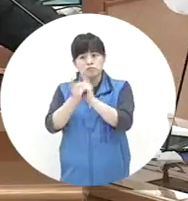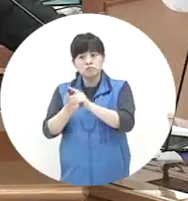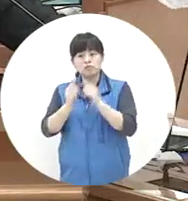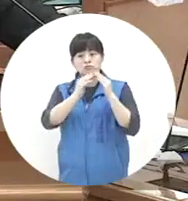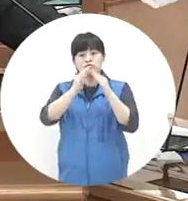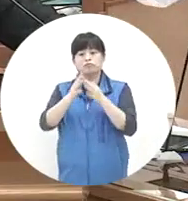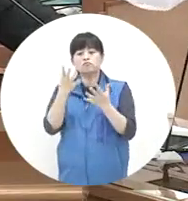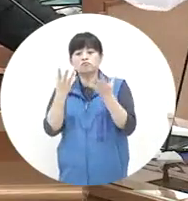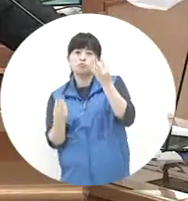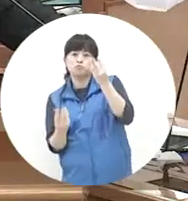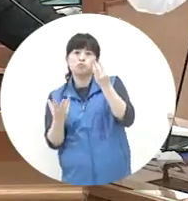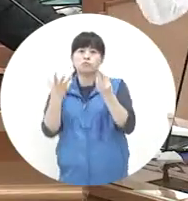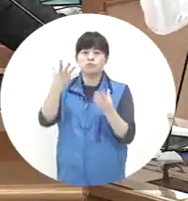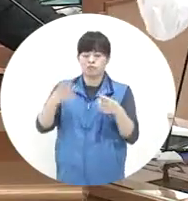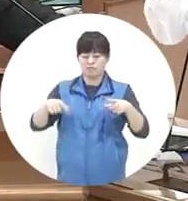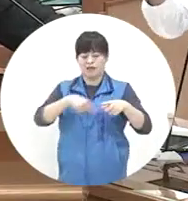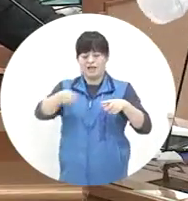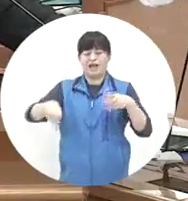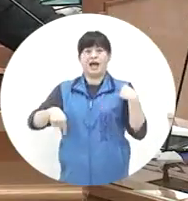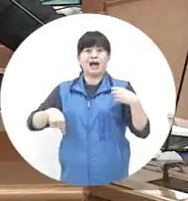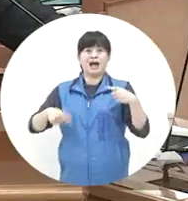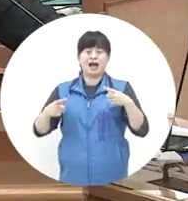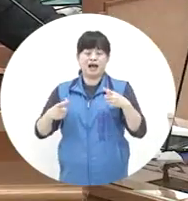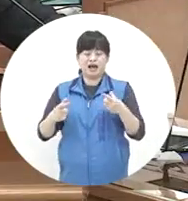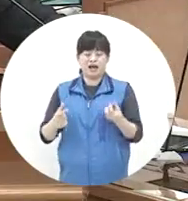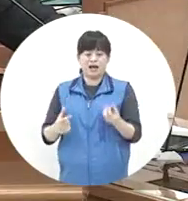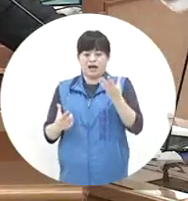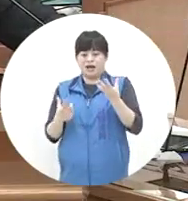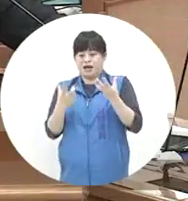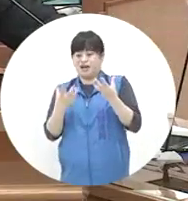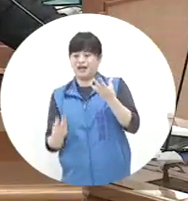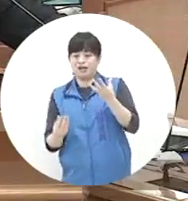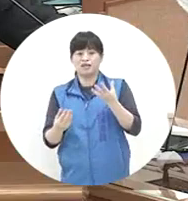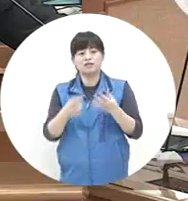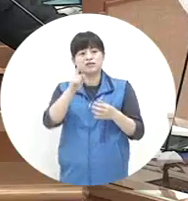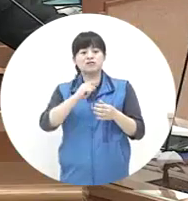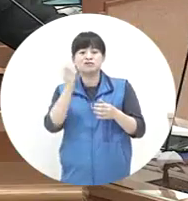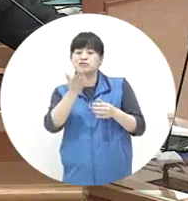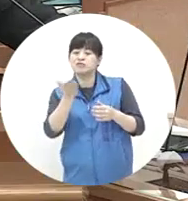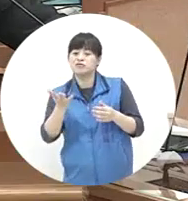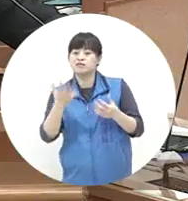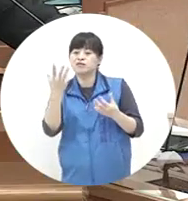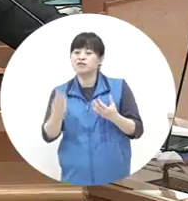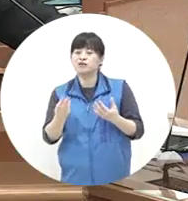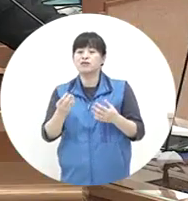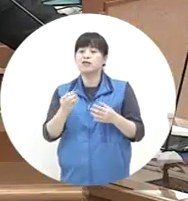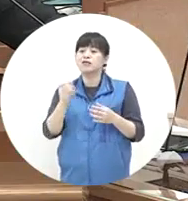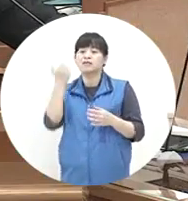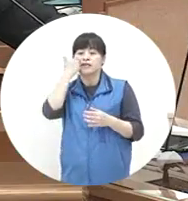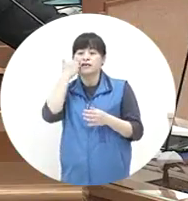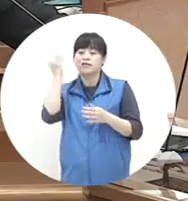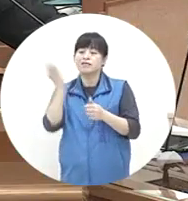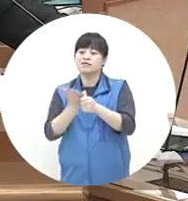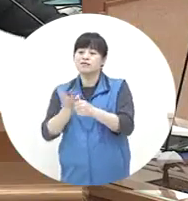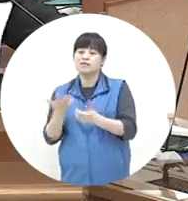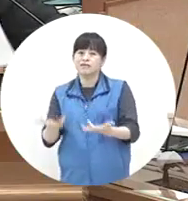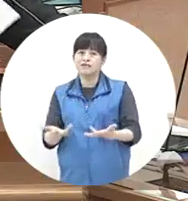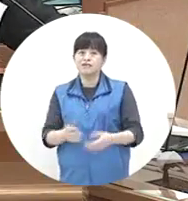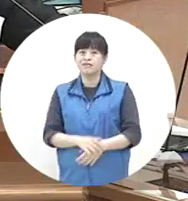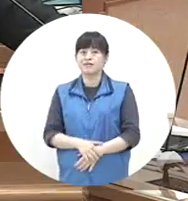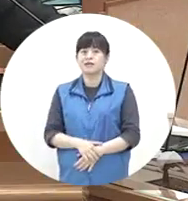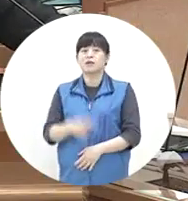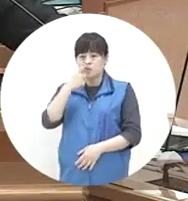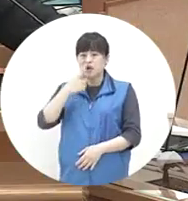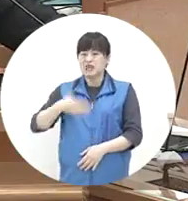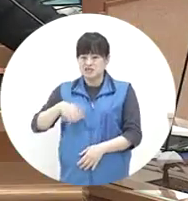相嘛，饼就这么大，来你要从哪边开始减少，哪一个直辖市开始减少？ 我知道大